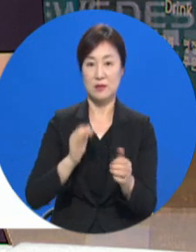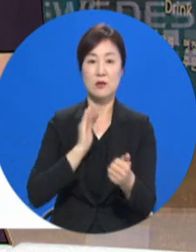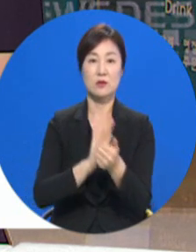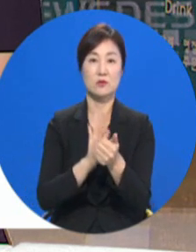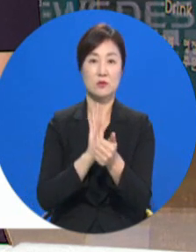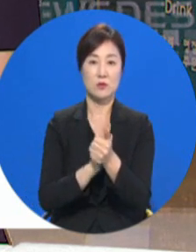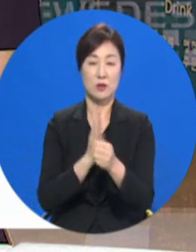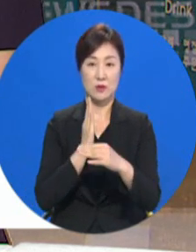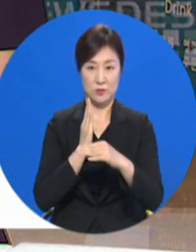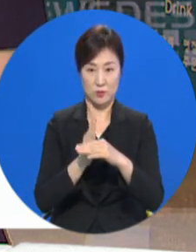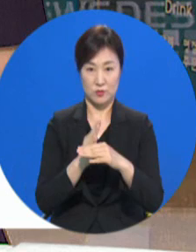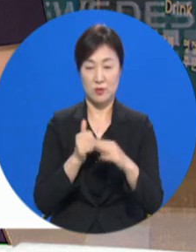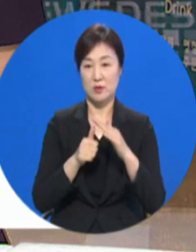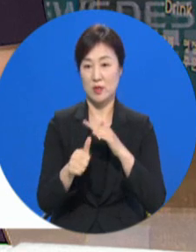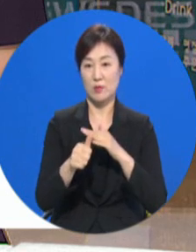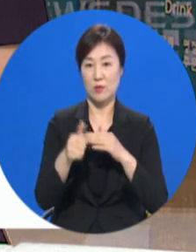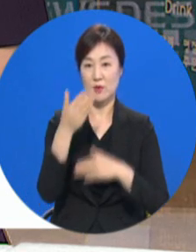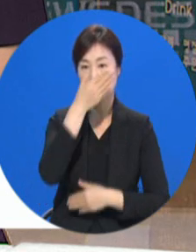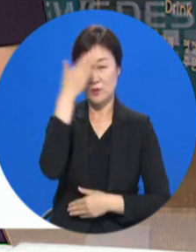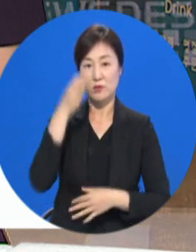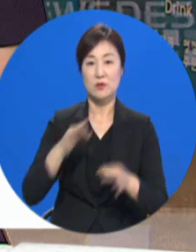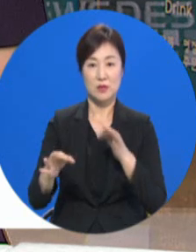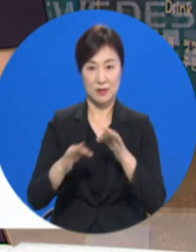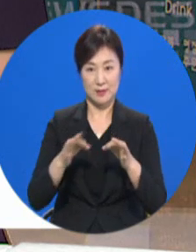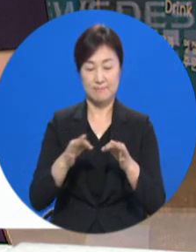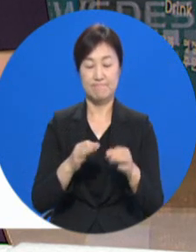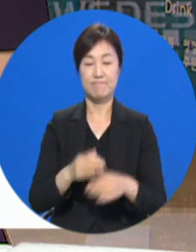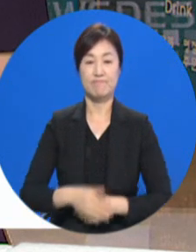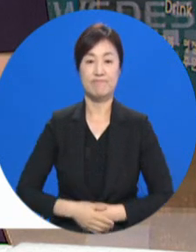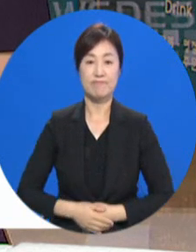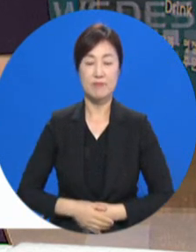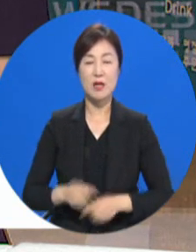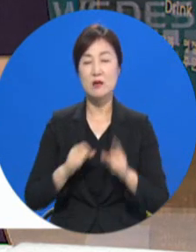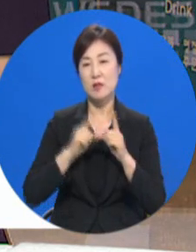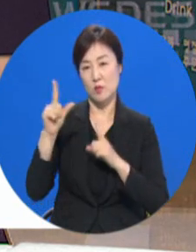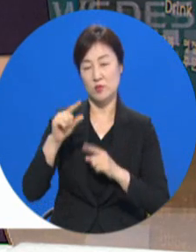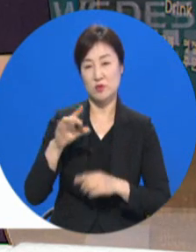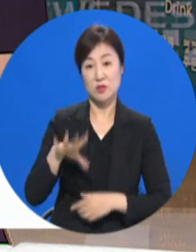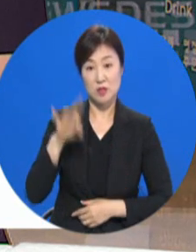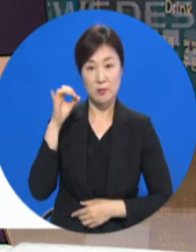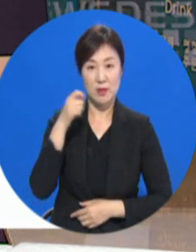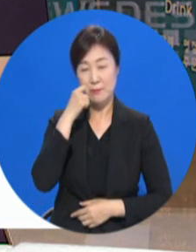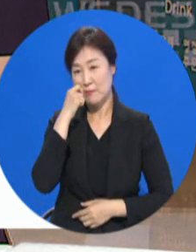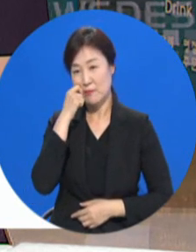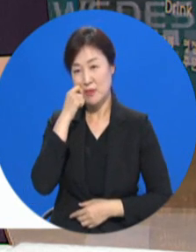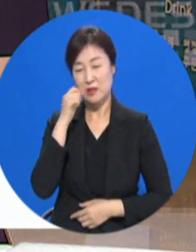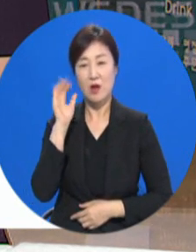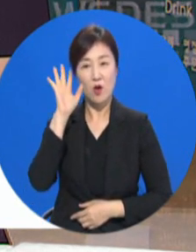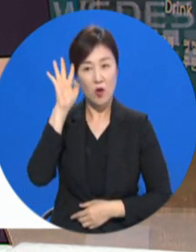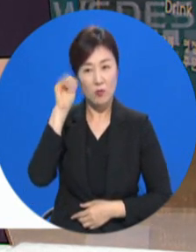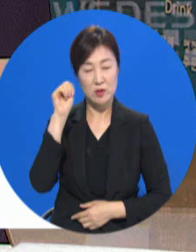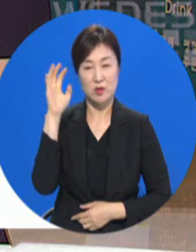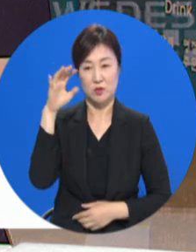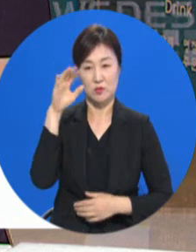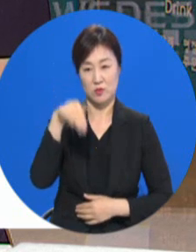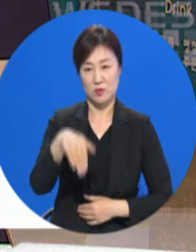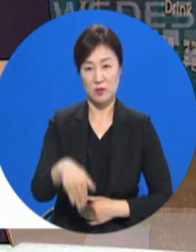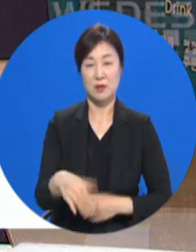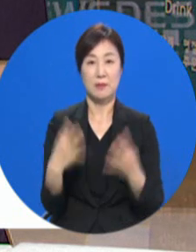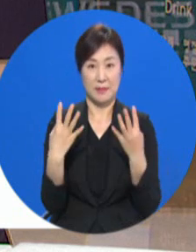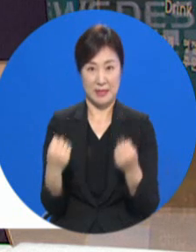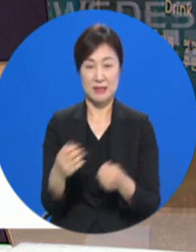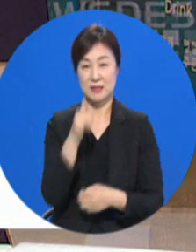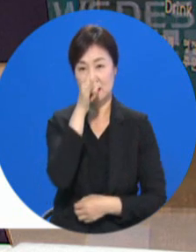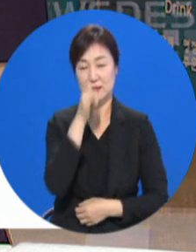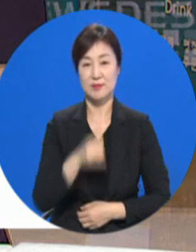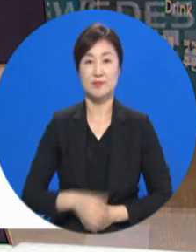지역의 대표적인 청춘 몰들이죠. 네, 그런데 대부분 초반에 반짝했다가 얼마 지나지 않아 침체된다는 뉴스 많이 본